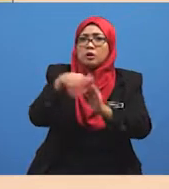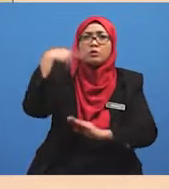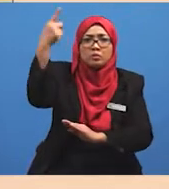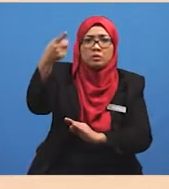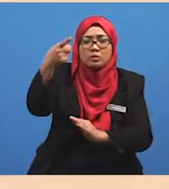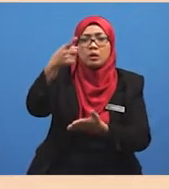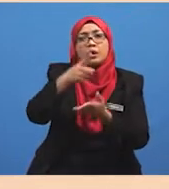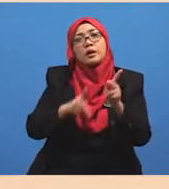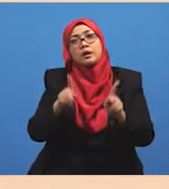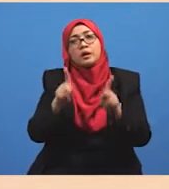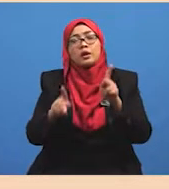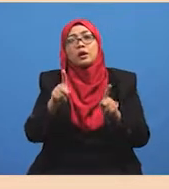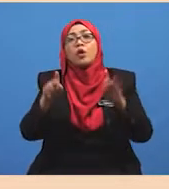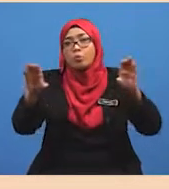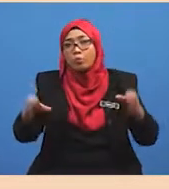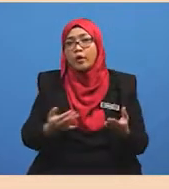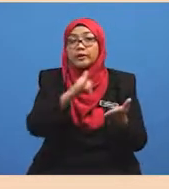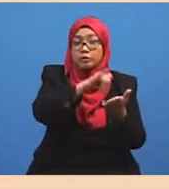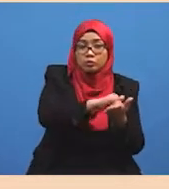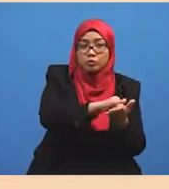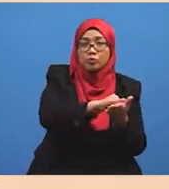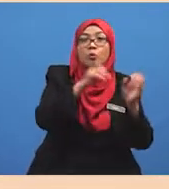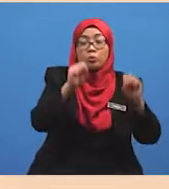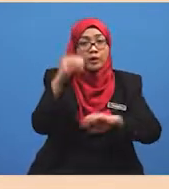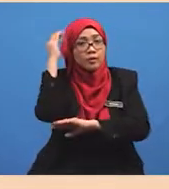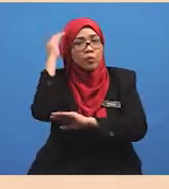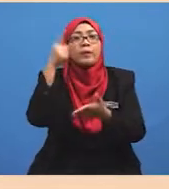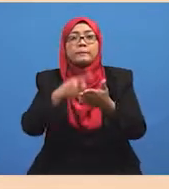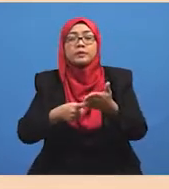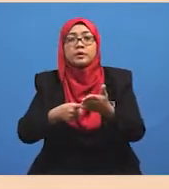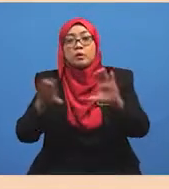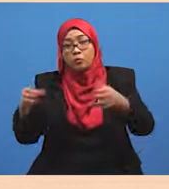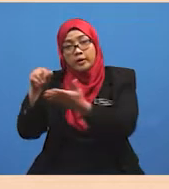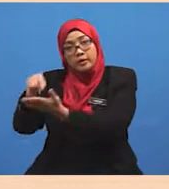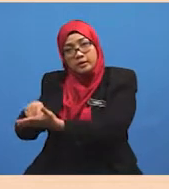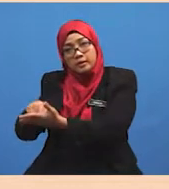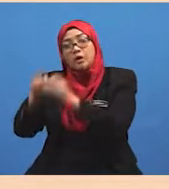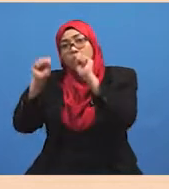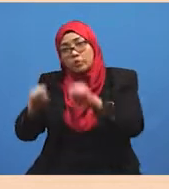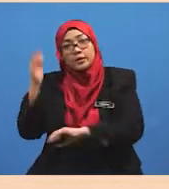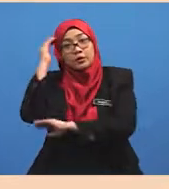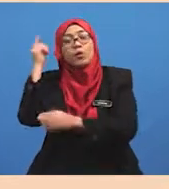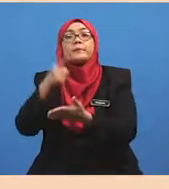hadapan sebagai contoh CV yaitu seorang pengurus